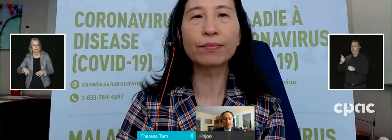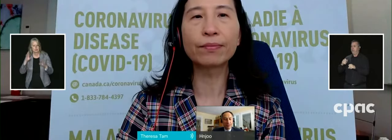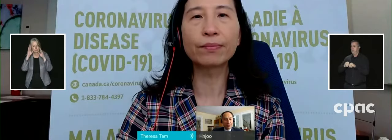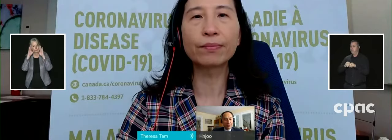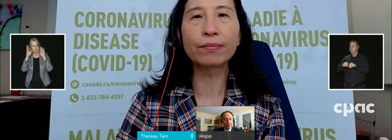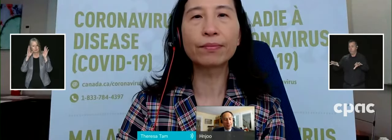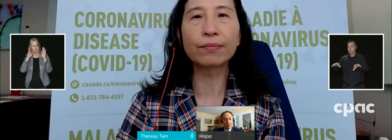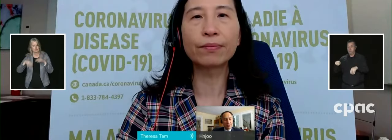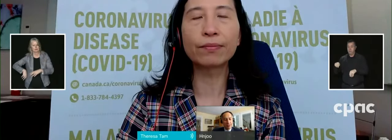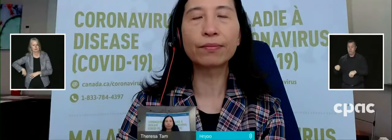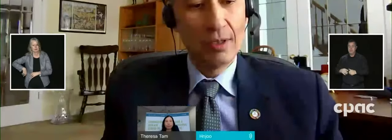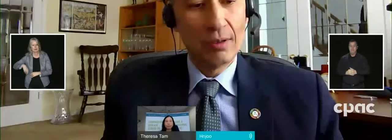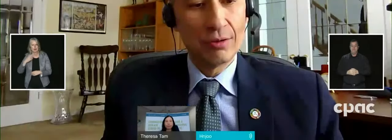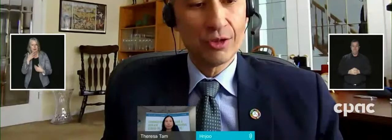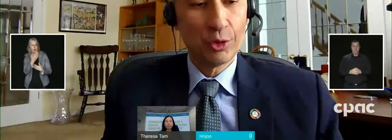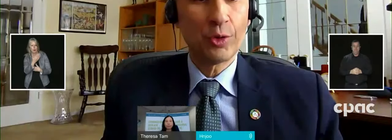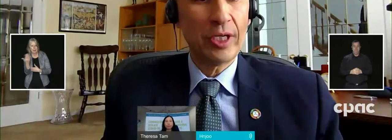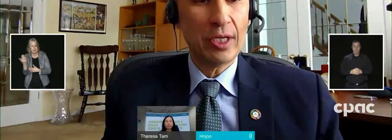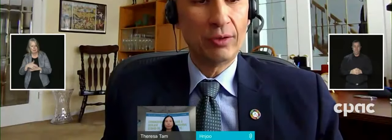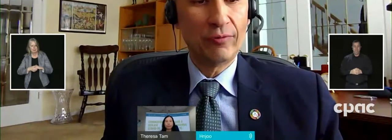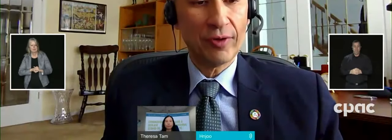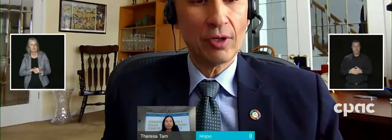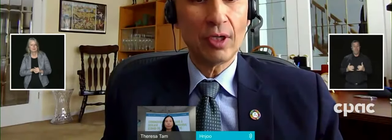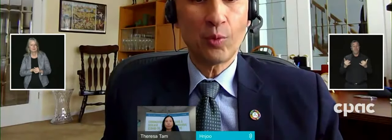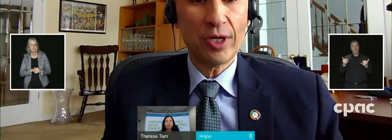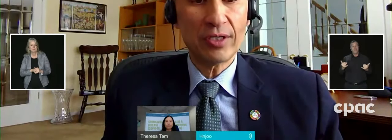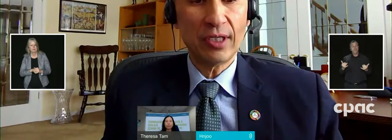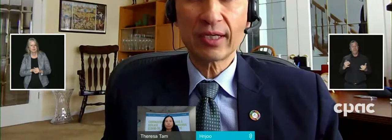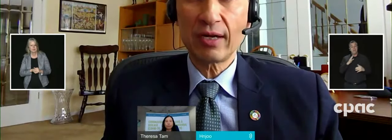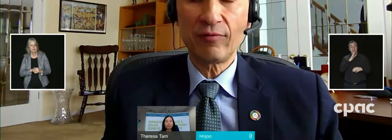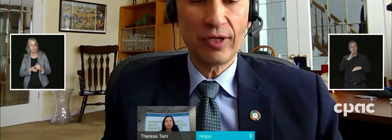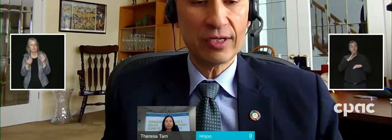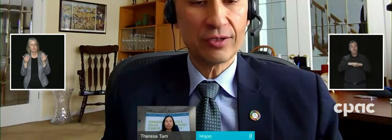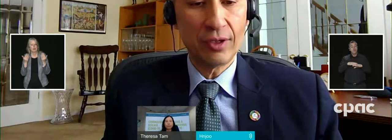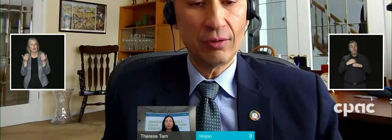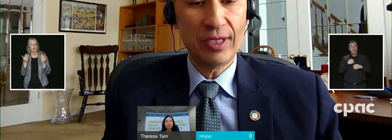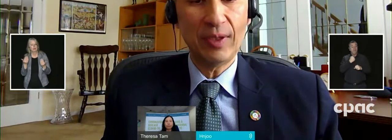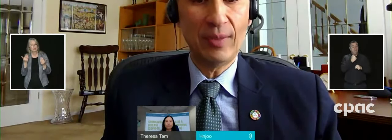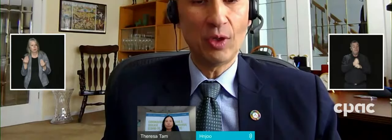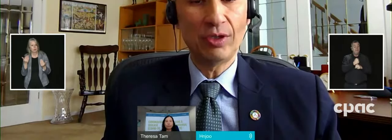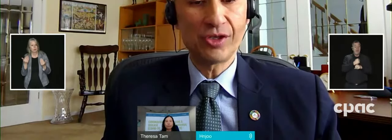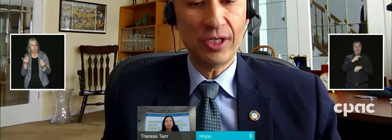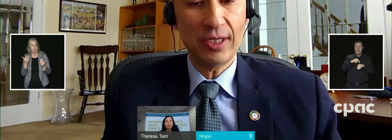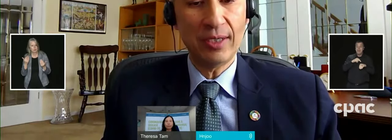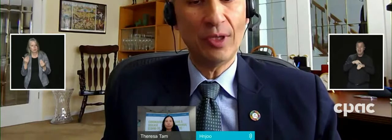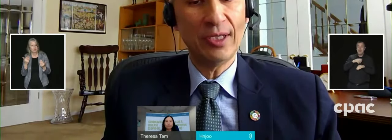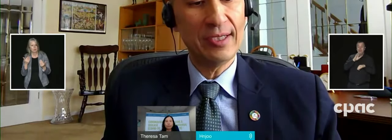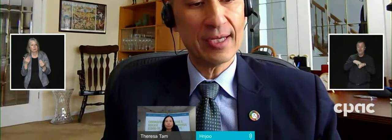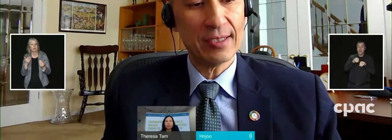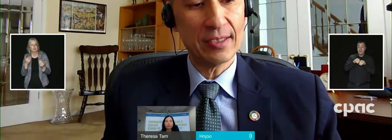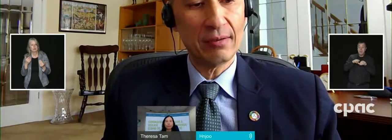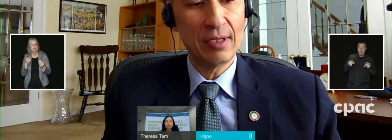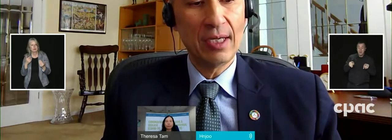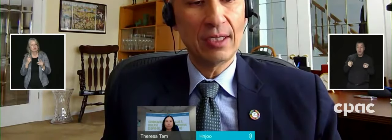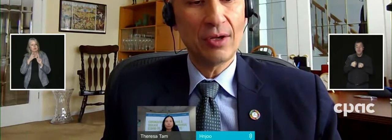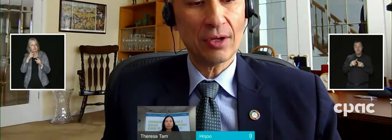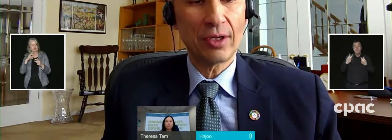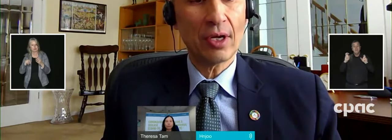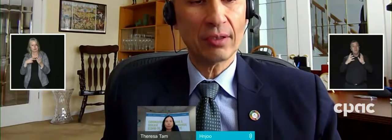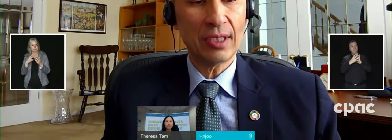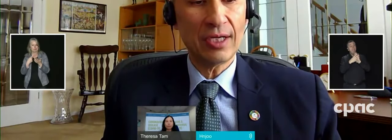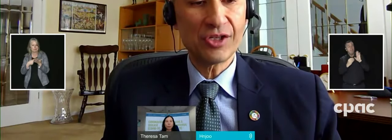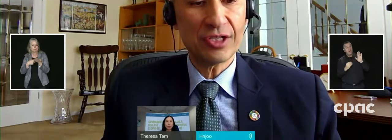Bonjour à toutes et à tous. Aujourd'hui, nous ferons le point sur les travaux nationaux d'épidémiologie et de modélisation